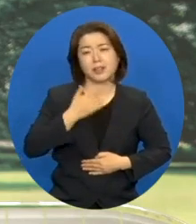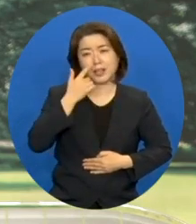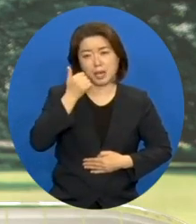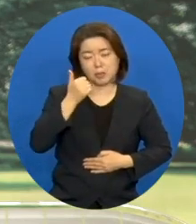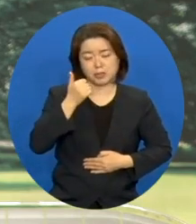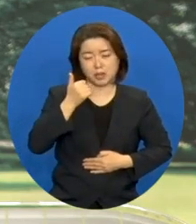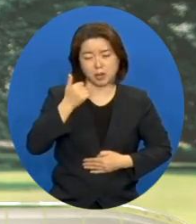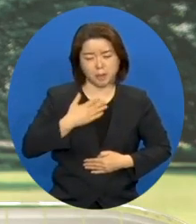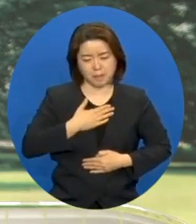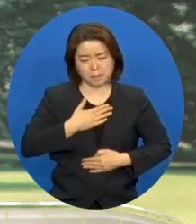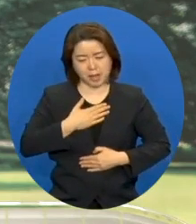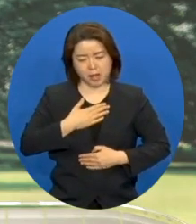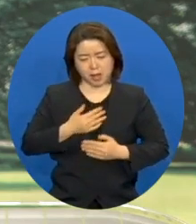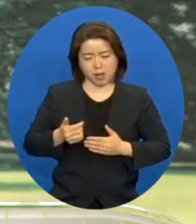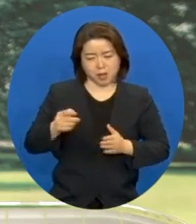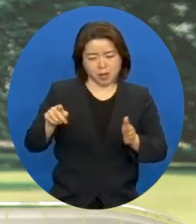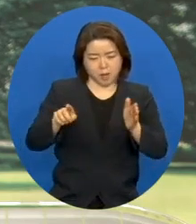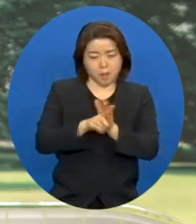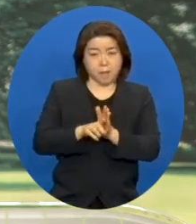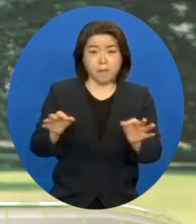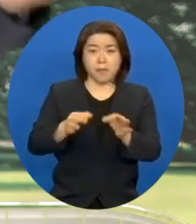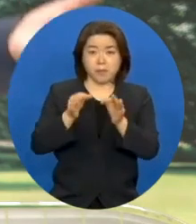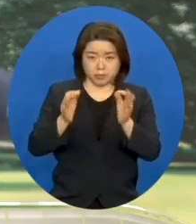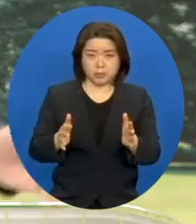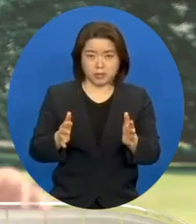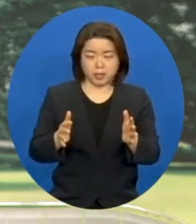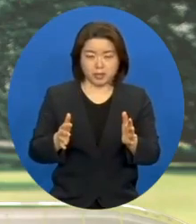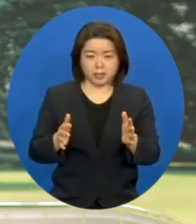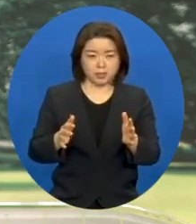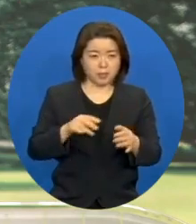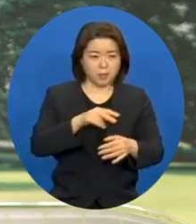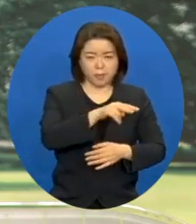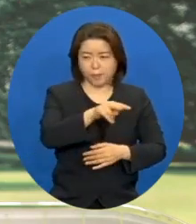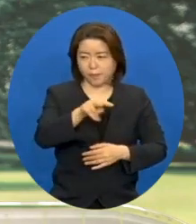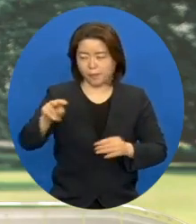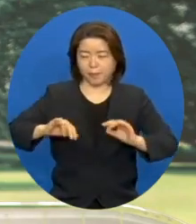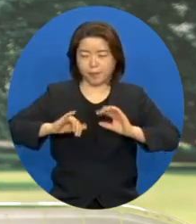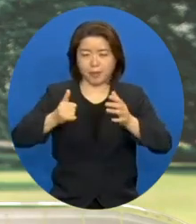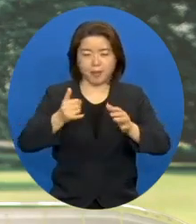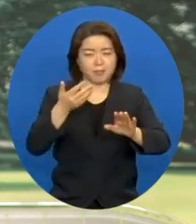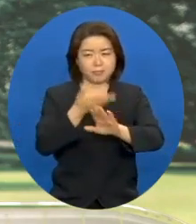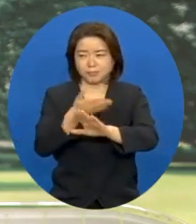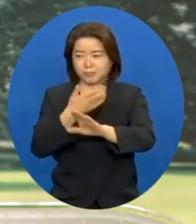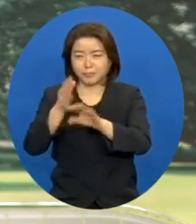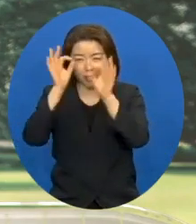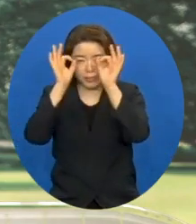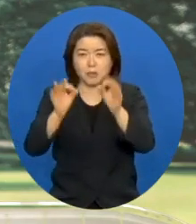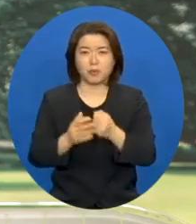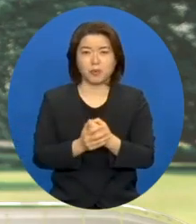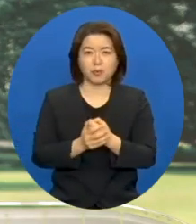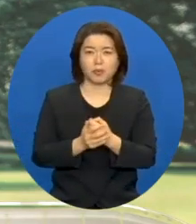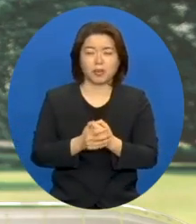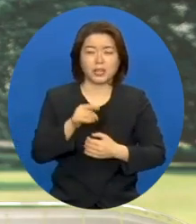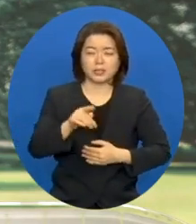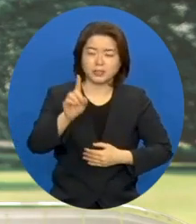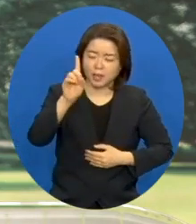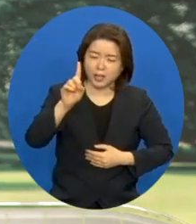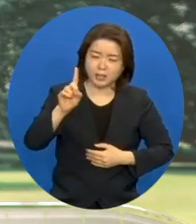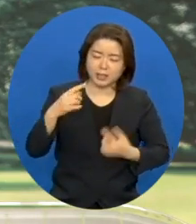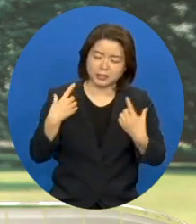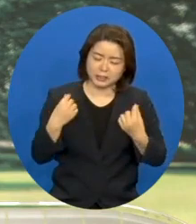이게 믿어지는 순간에 세상은 다 달리 보이게 된다니까요. 그거 하나가 아직도 안